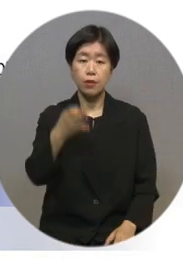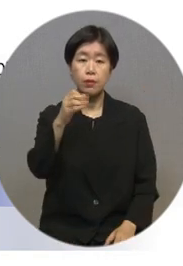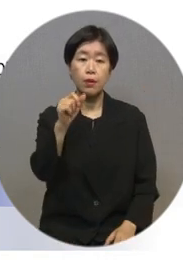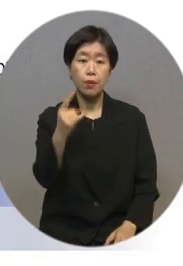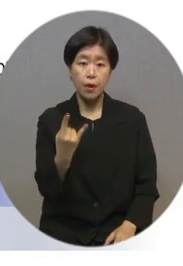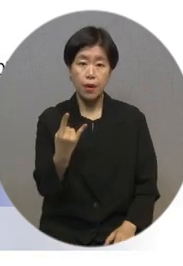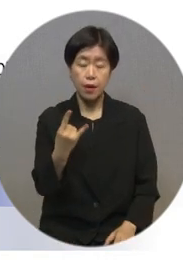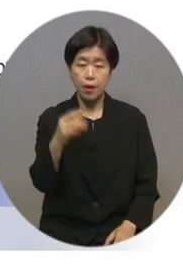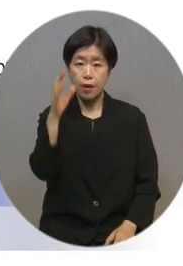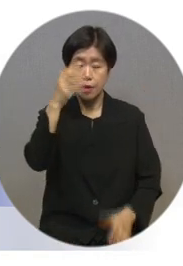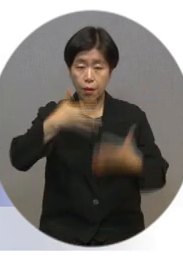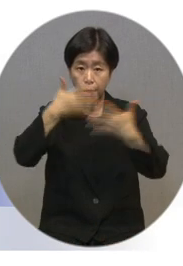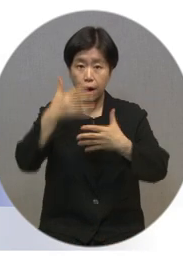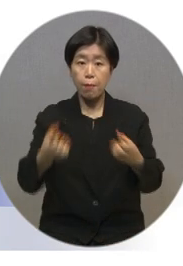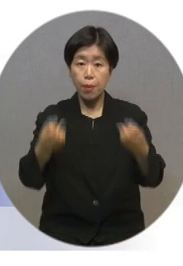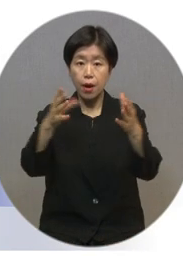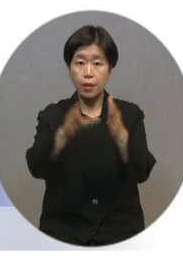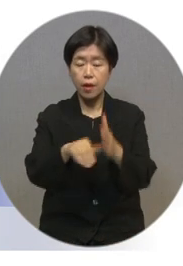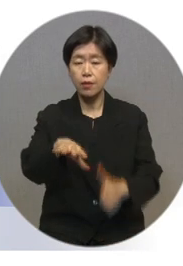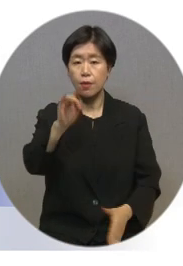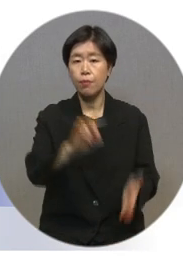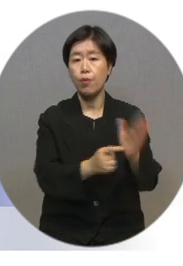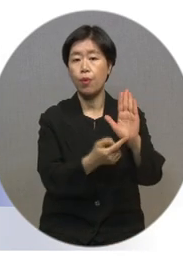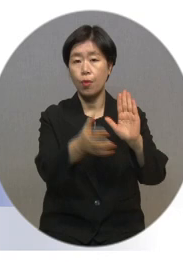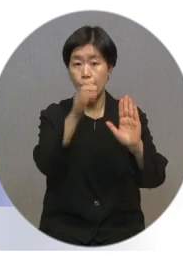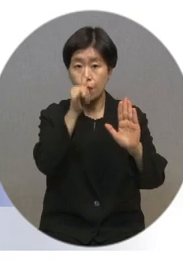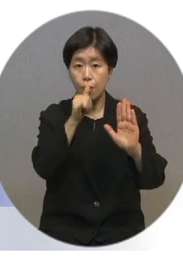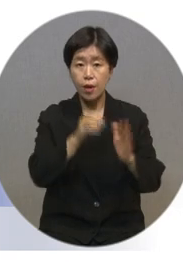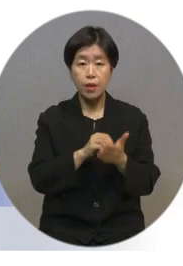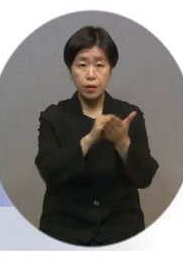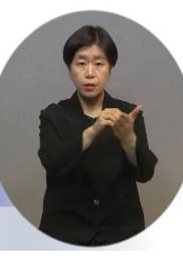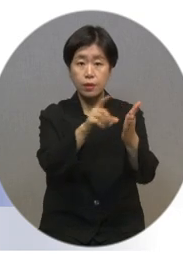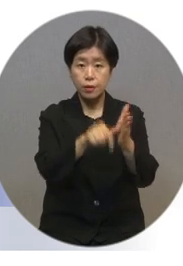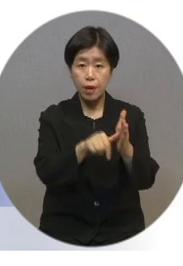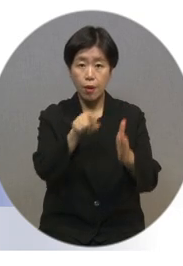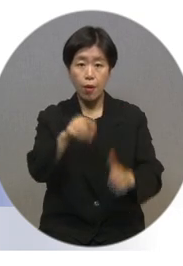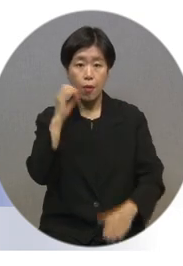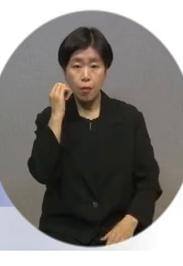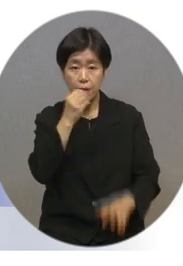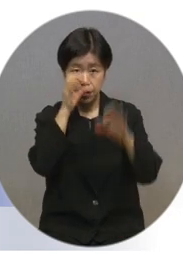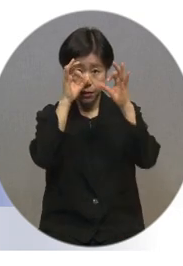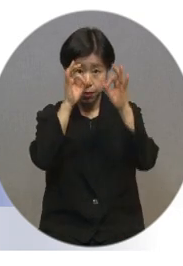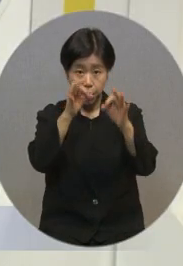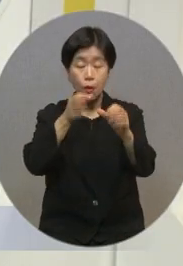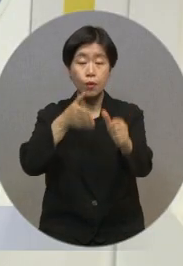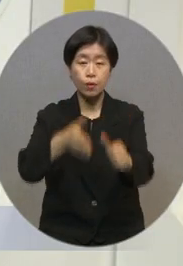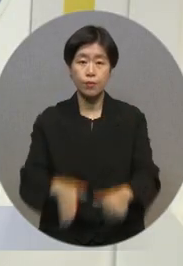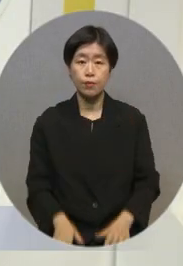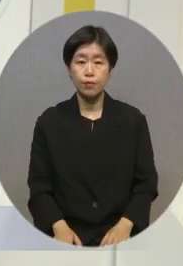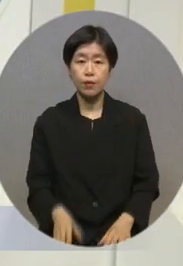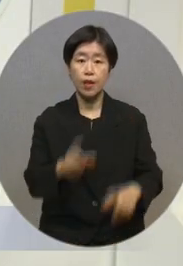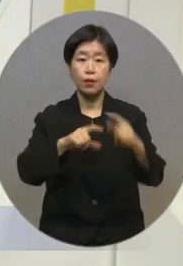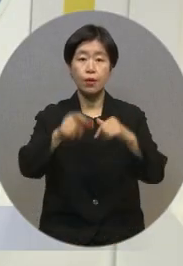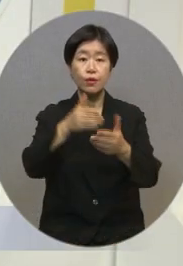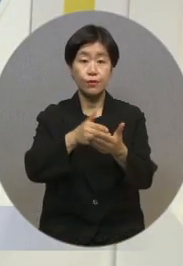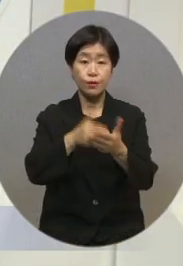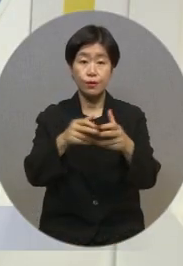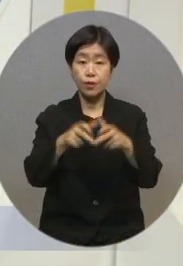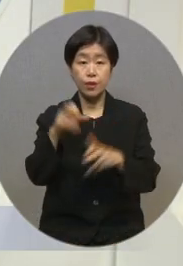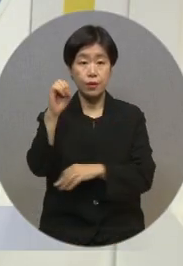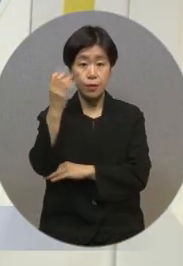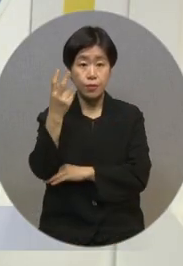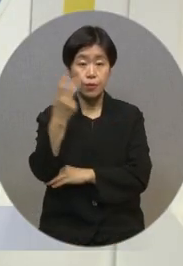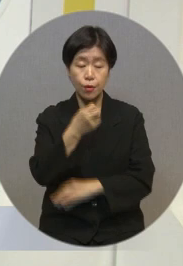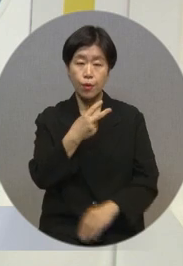처음 공개합니다 신청은 서울 베리어프리 영화제 홈페이지에서 접수할 수 있습니다 더 자세한 뉴스는 장애인